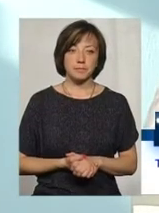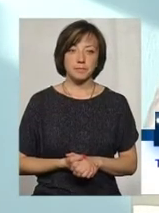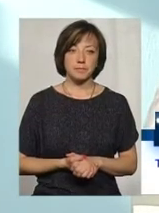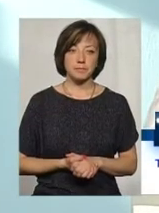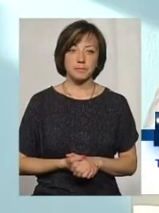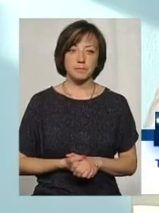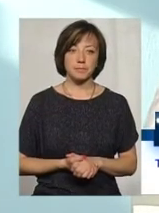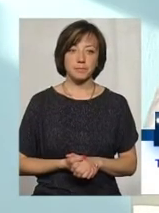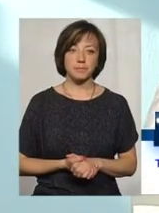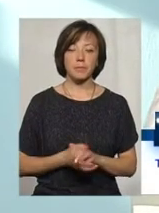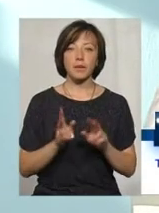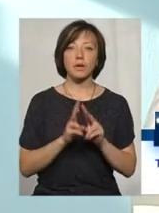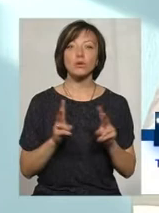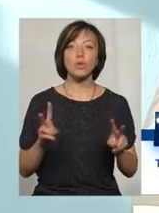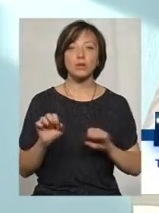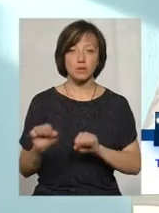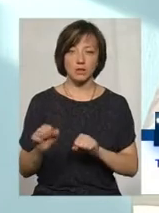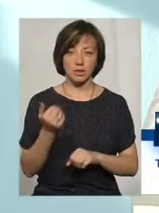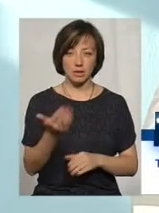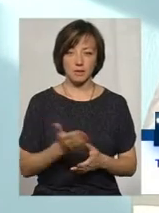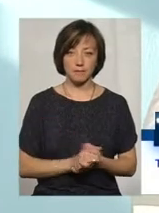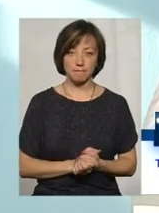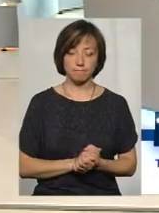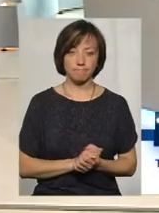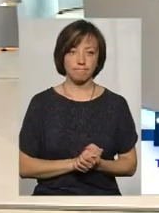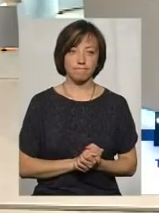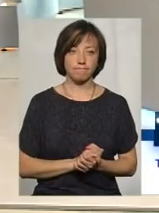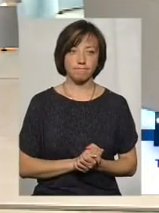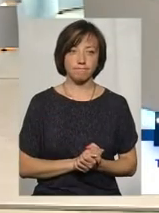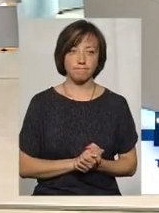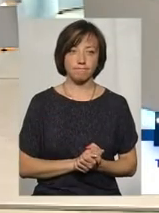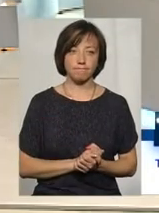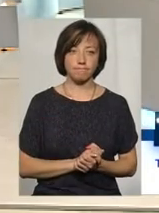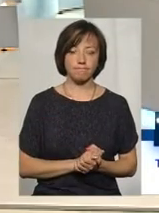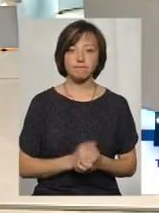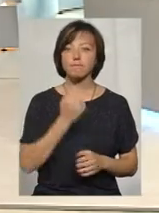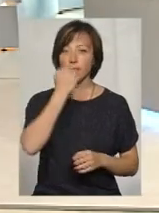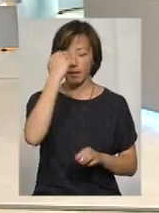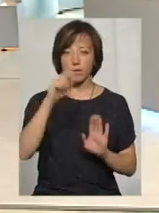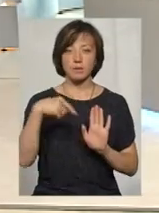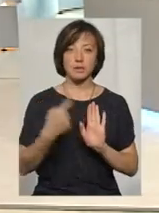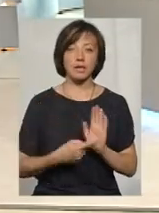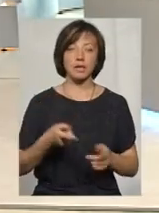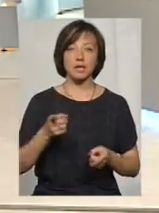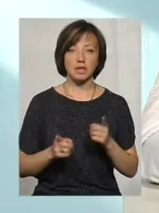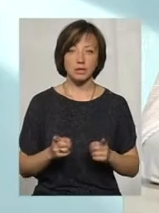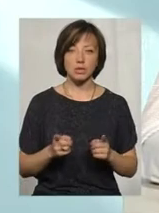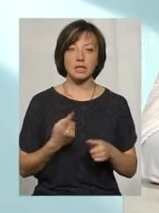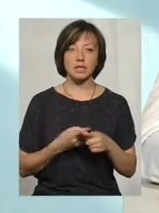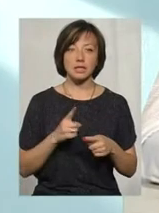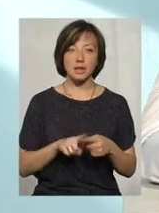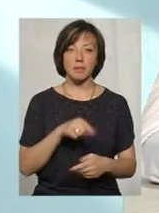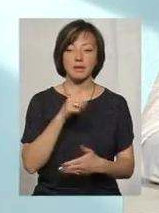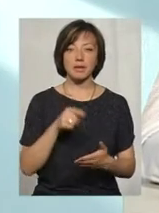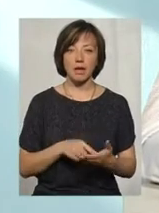воротять. Хто їх кришує? Спасибо. Дякую за запитання. Дякую за запитання, дійсно. Вказане